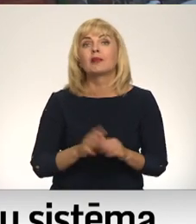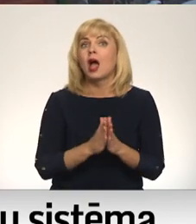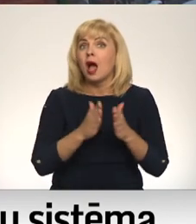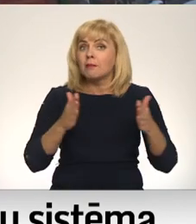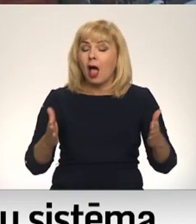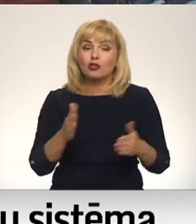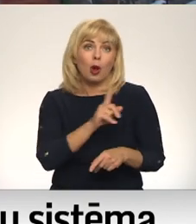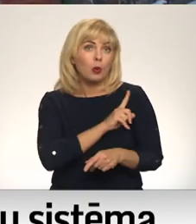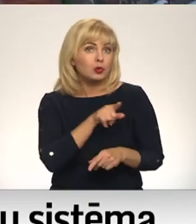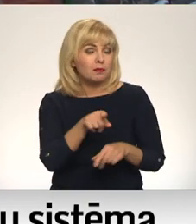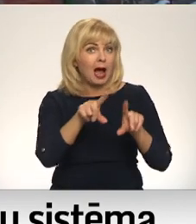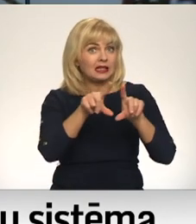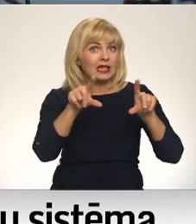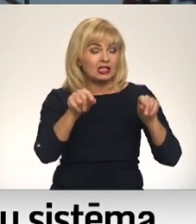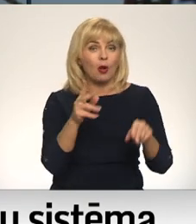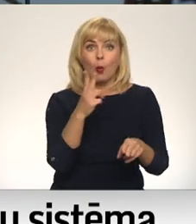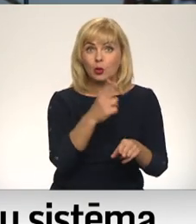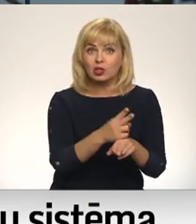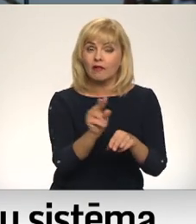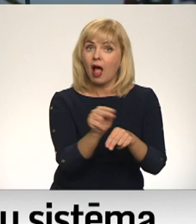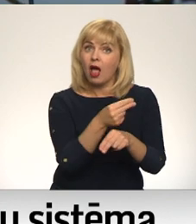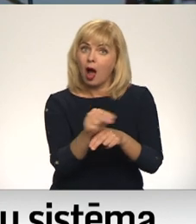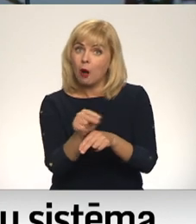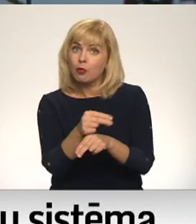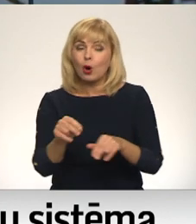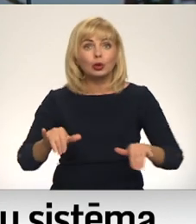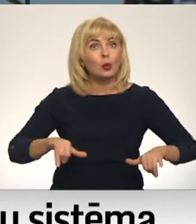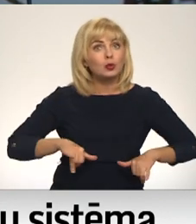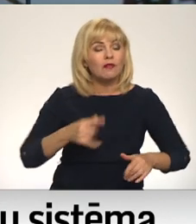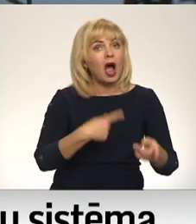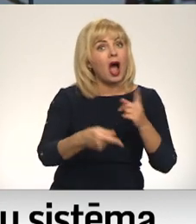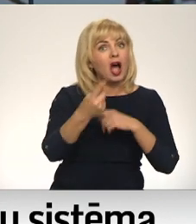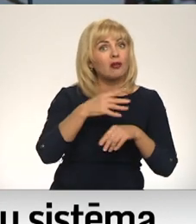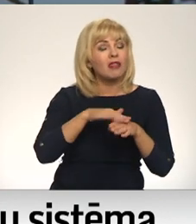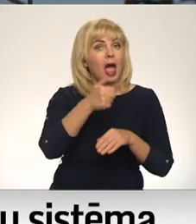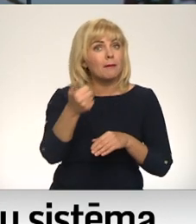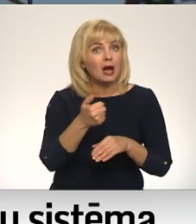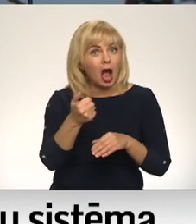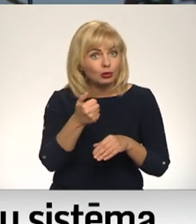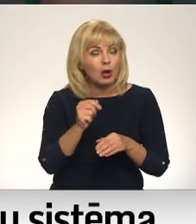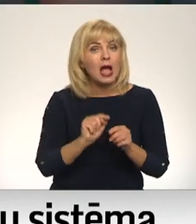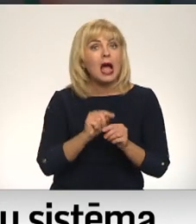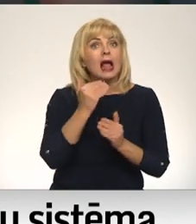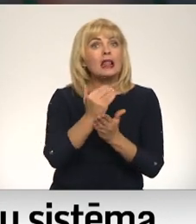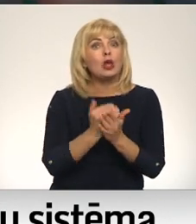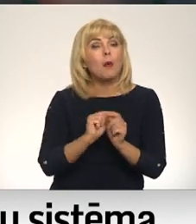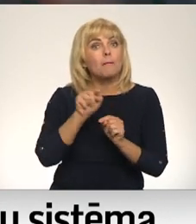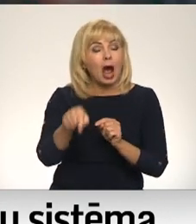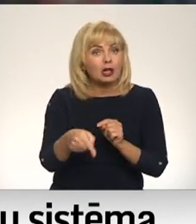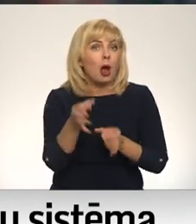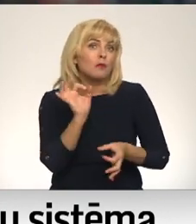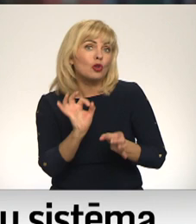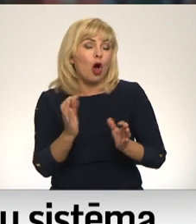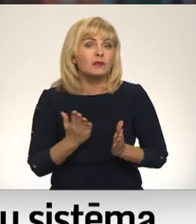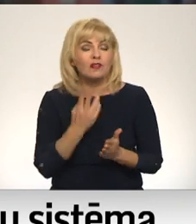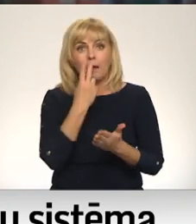Plašāka uzmanība iestādē, kuras uzdevums ir labot uzvedību un atgriezt nepilngadīgos likuma pārkāpējus normālā dzīvē,